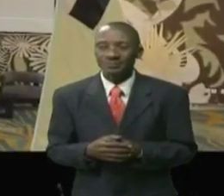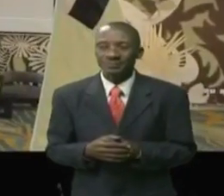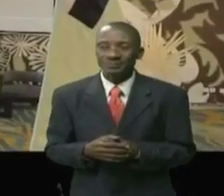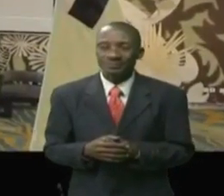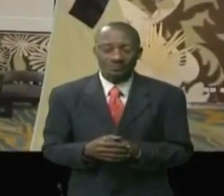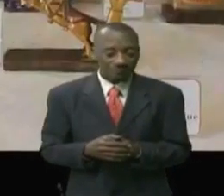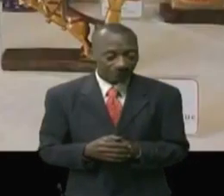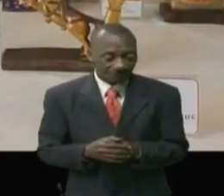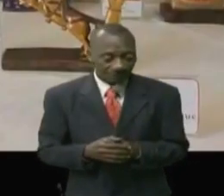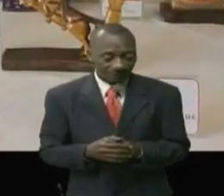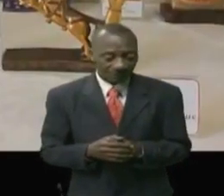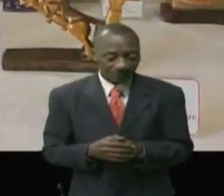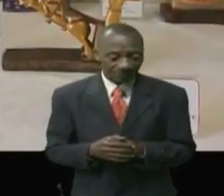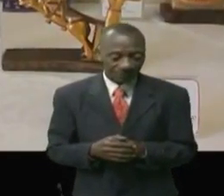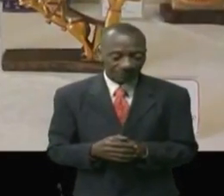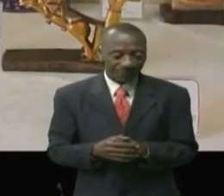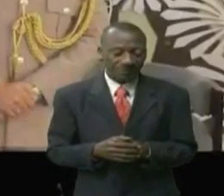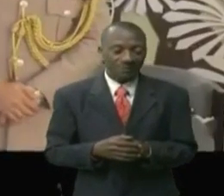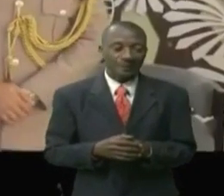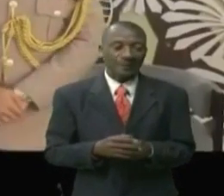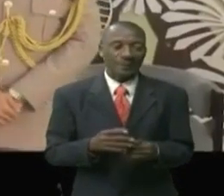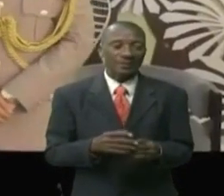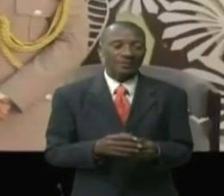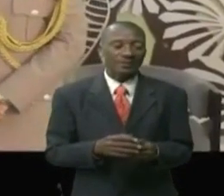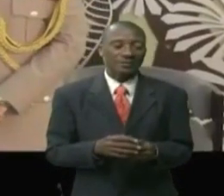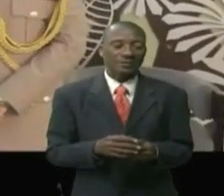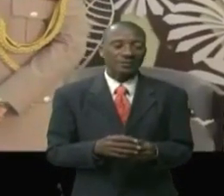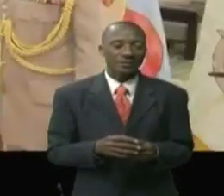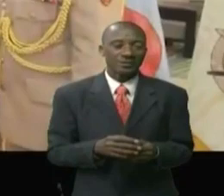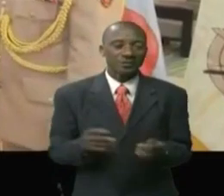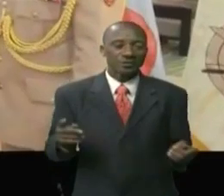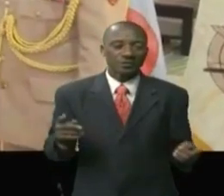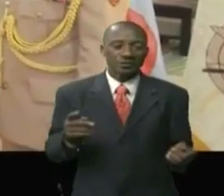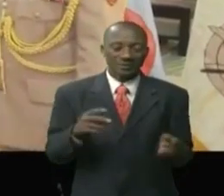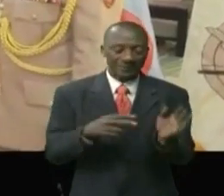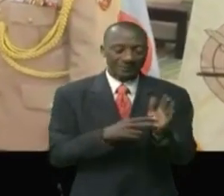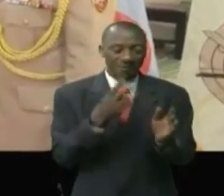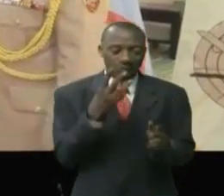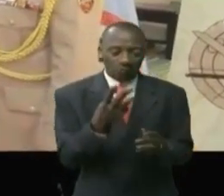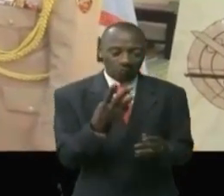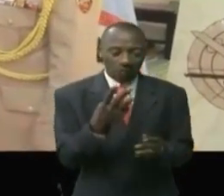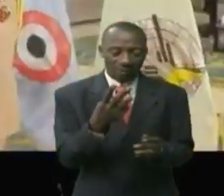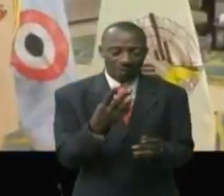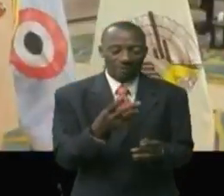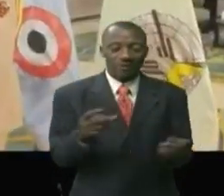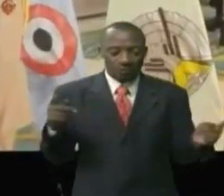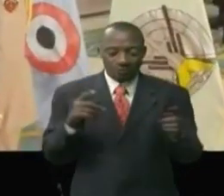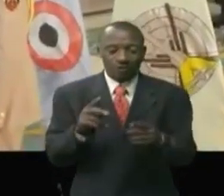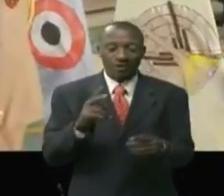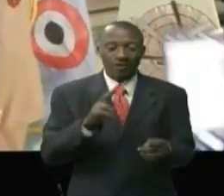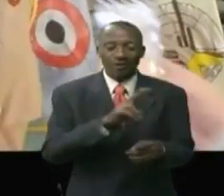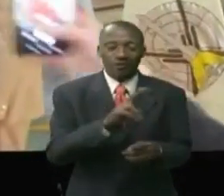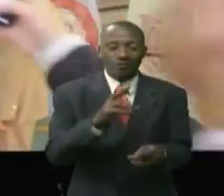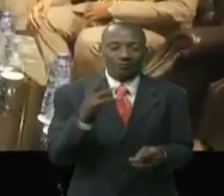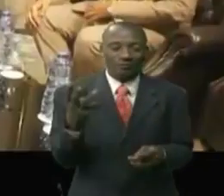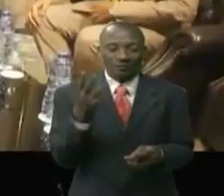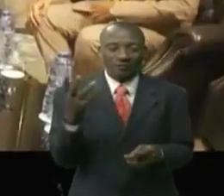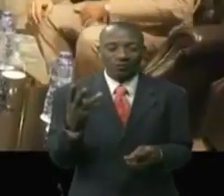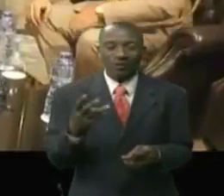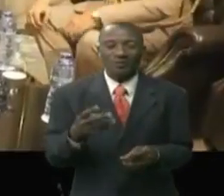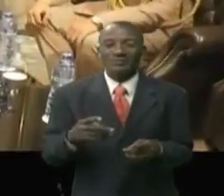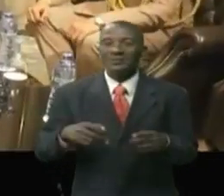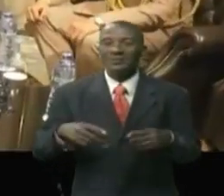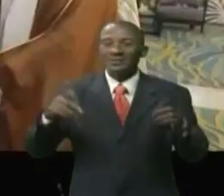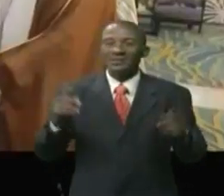6 octobre 2023 C cinquantenire de la bravoure des armées égyptienne a été célébré à